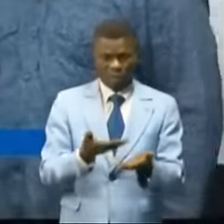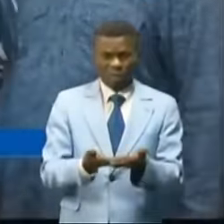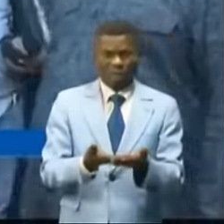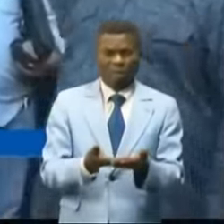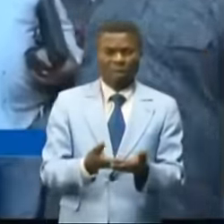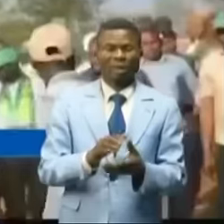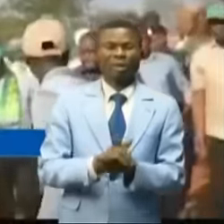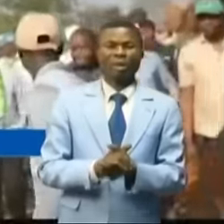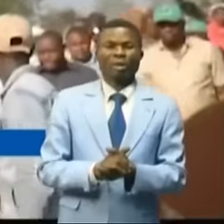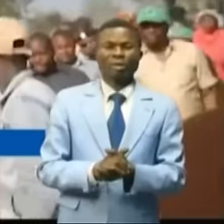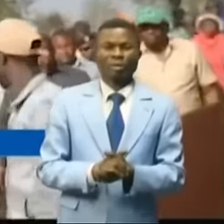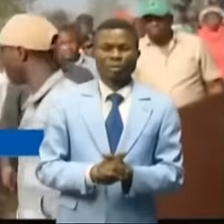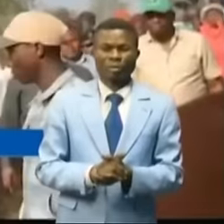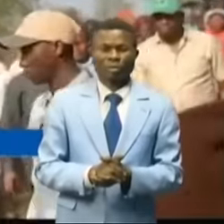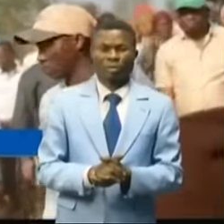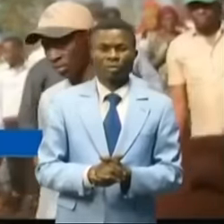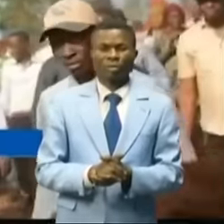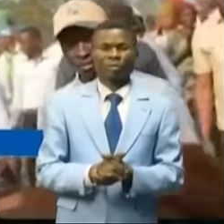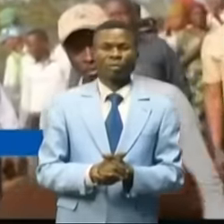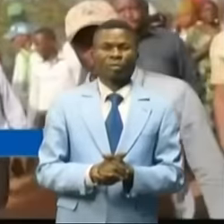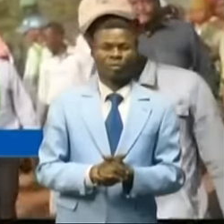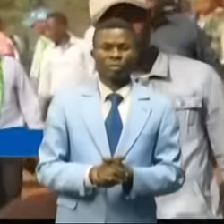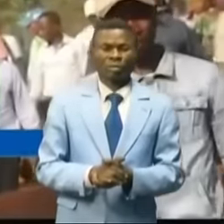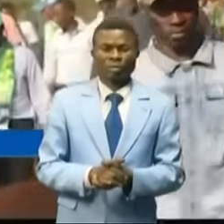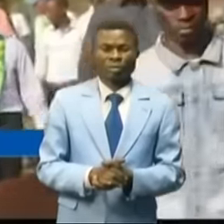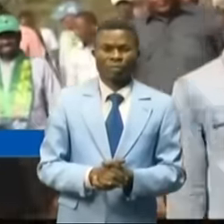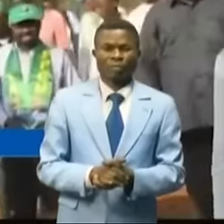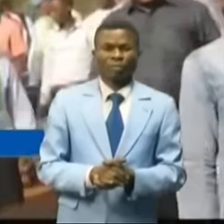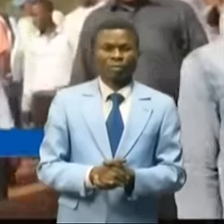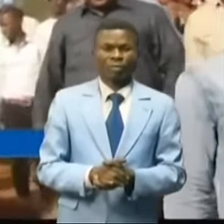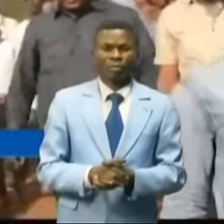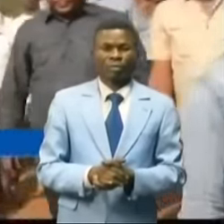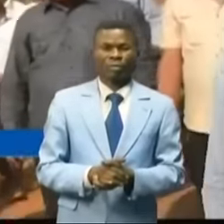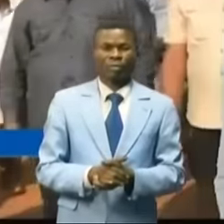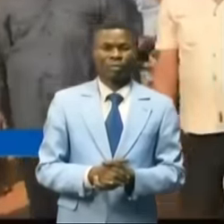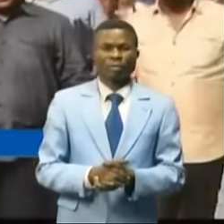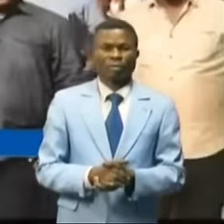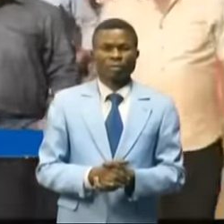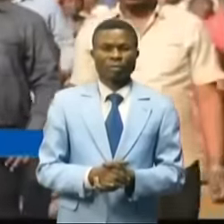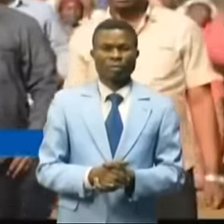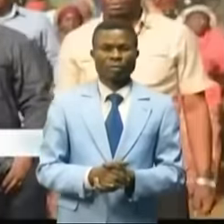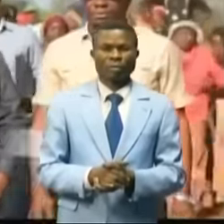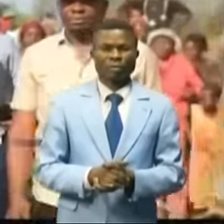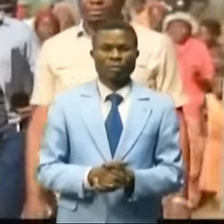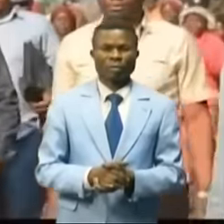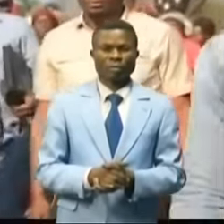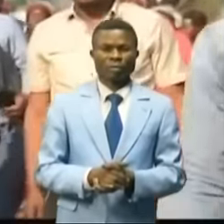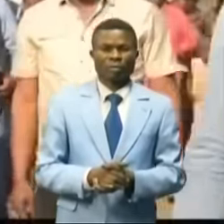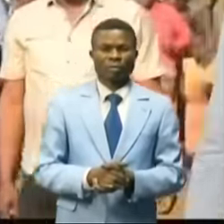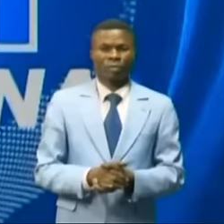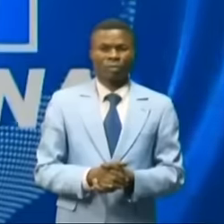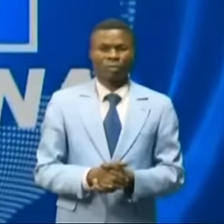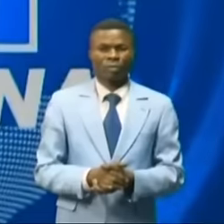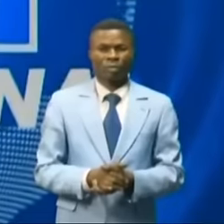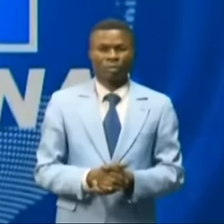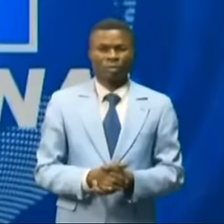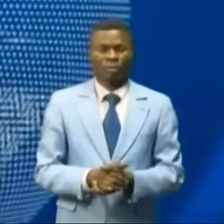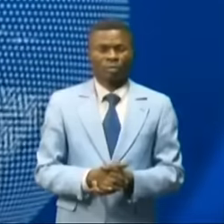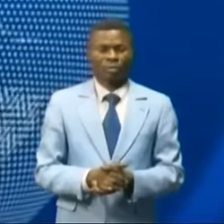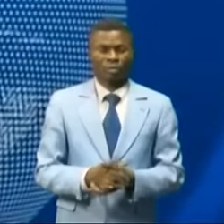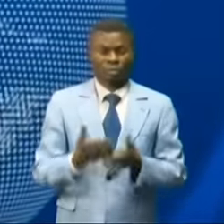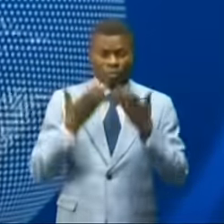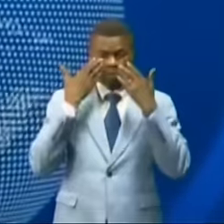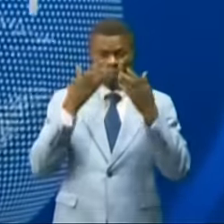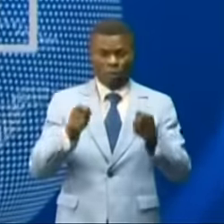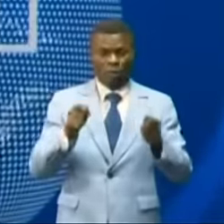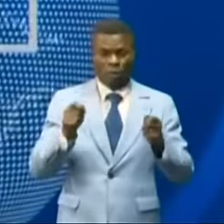de cette population, Claude Nyamugabo reste engagé dans la réponse aux problèmes de ses électeurs. Voilà, madame,